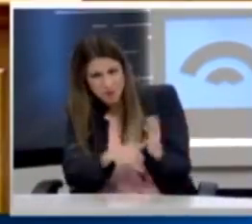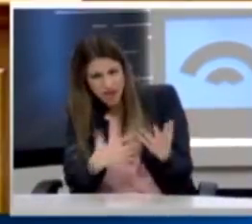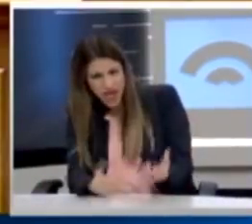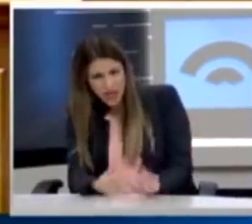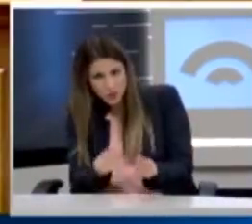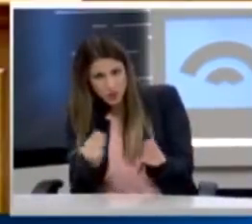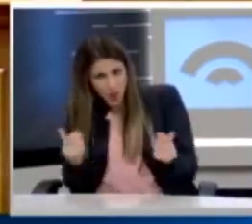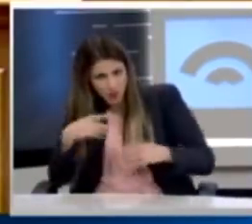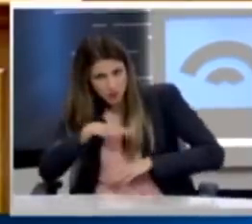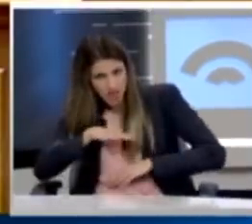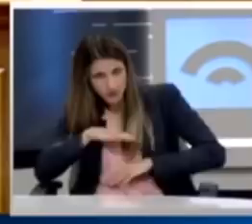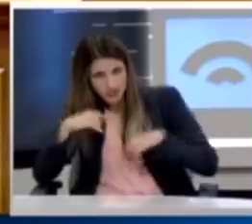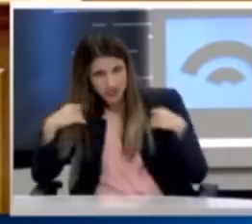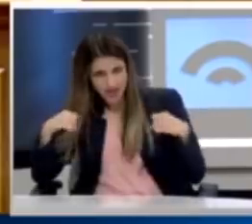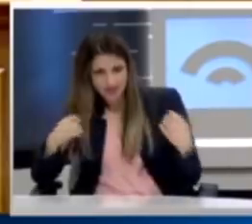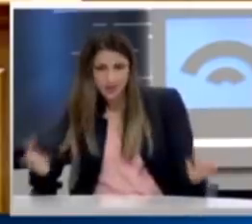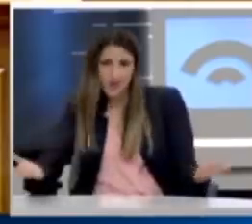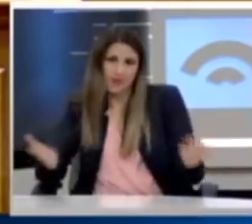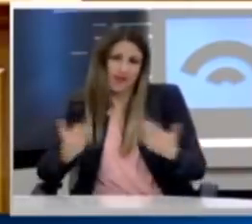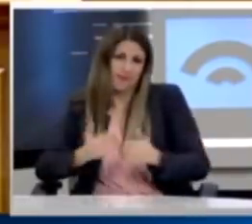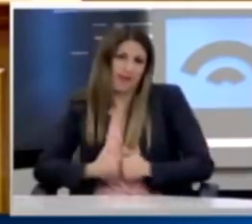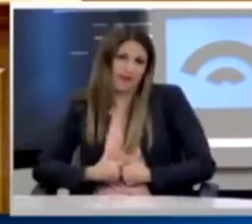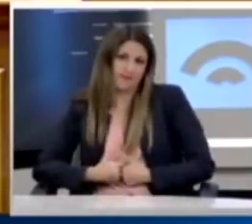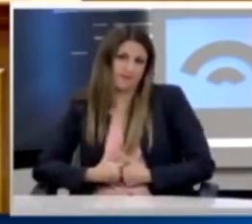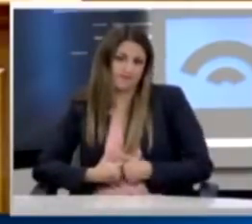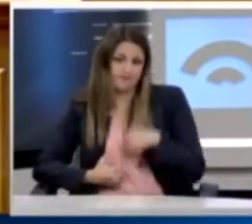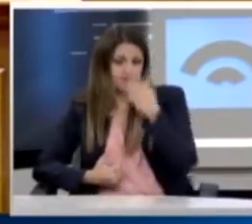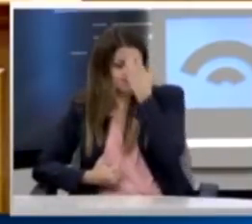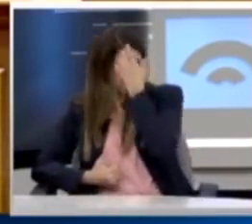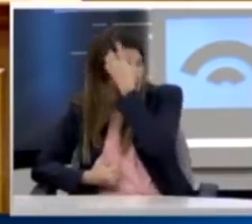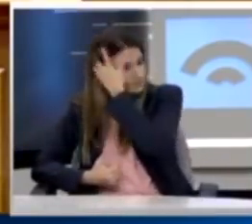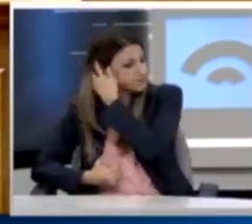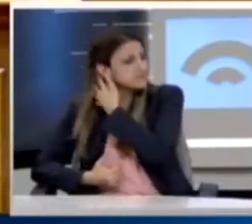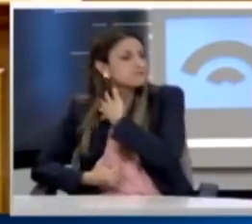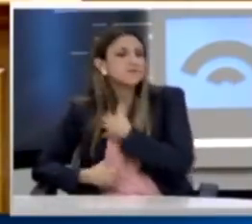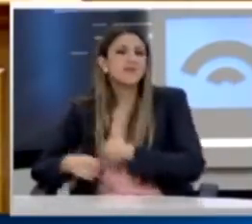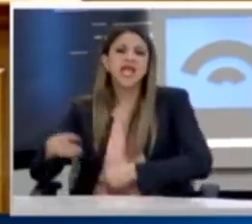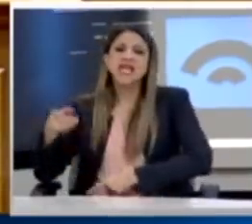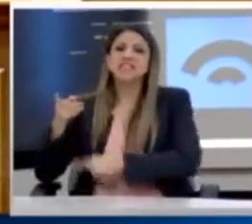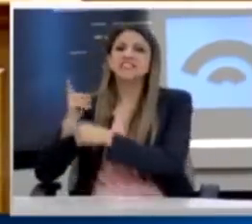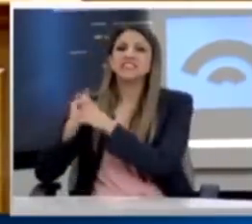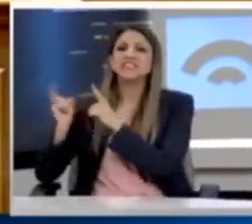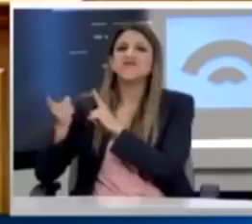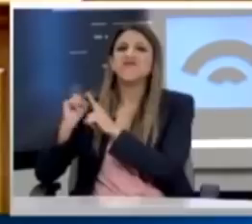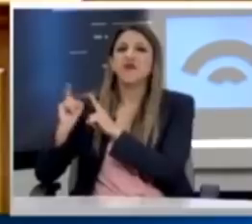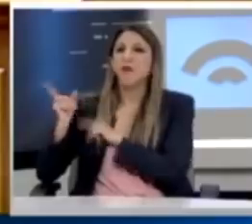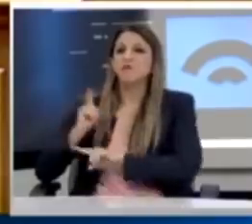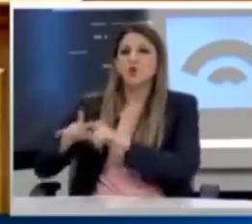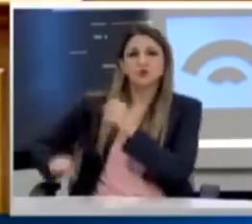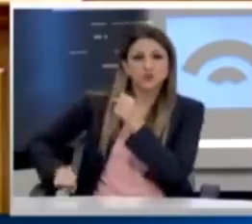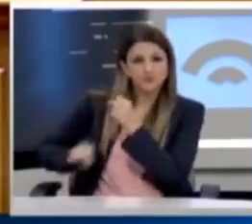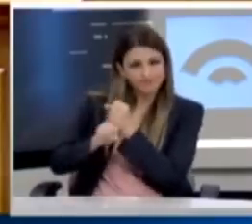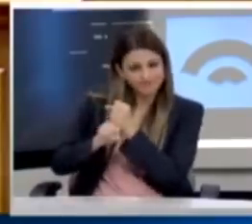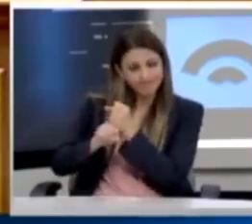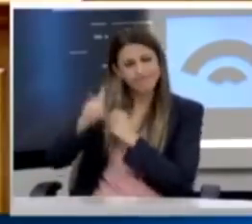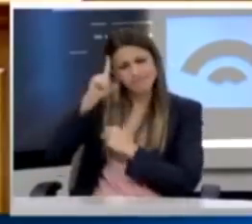λαό. Κυρίες και κύριοι βουλευτές, ακριβώς επειδή η συμφωνία έχει τη σφραγίδα του ΝΑΤΟ και τον ΗΠΑ, γι' αυτό